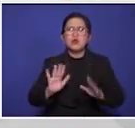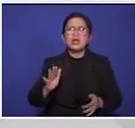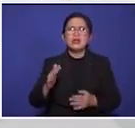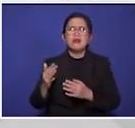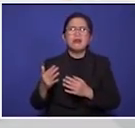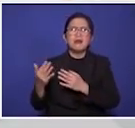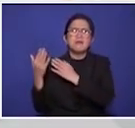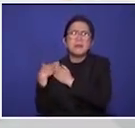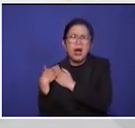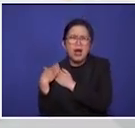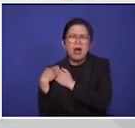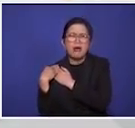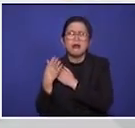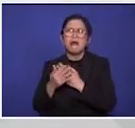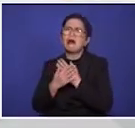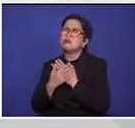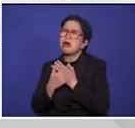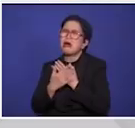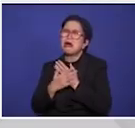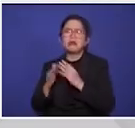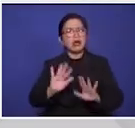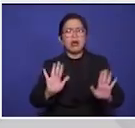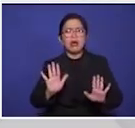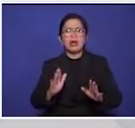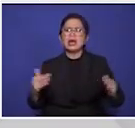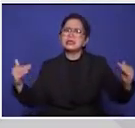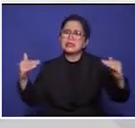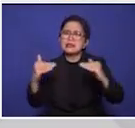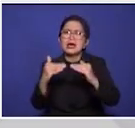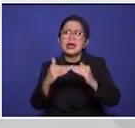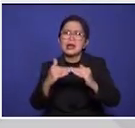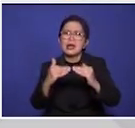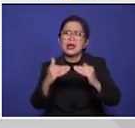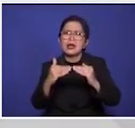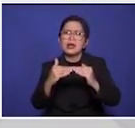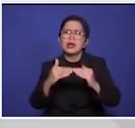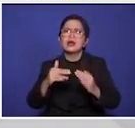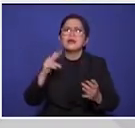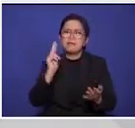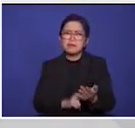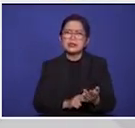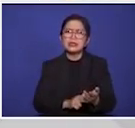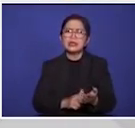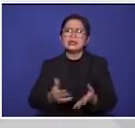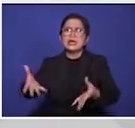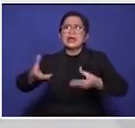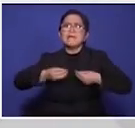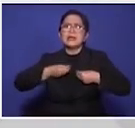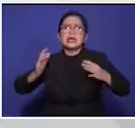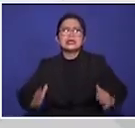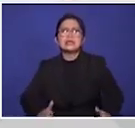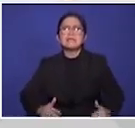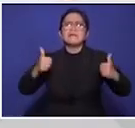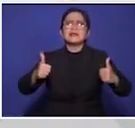belah kasihan mereka butuhkan kesetaraan memastikan agar mereka bisa mendapatkan peluang